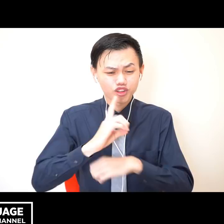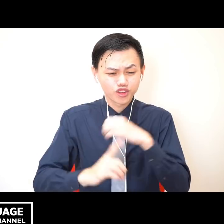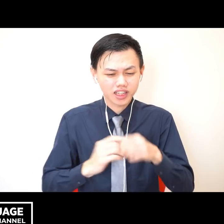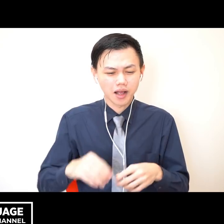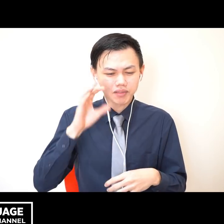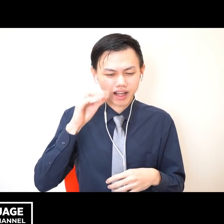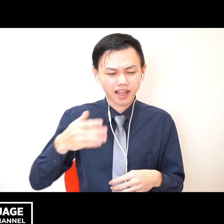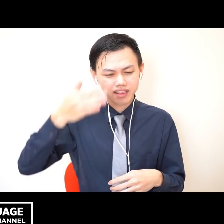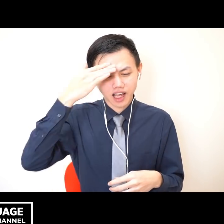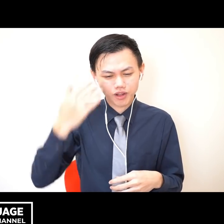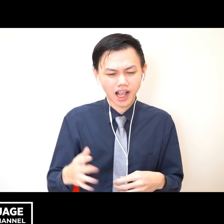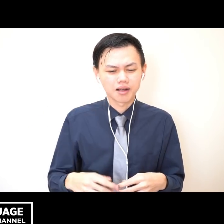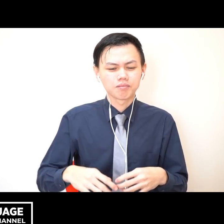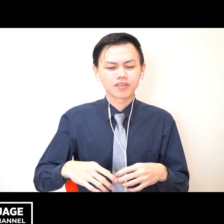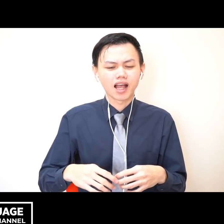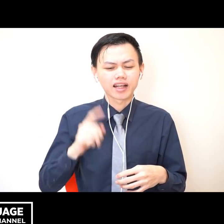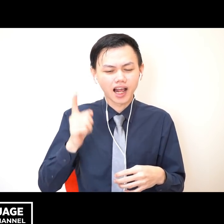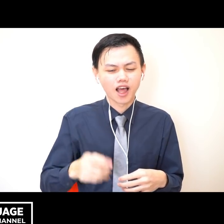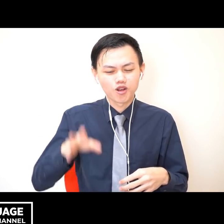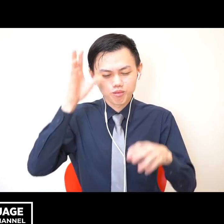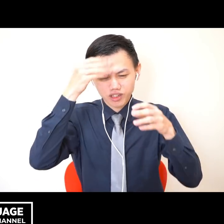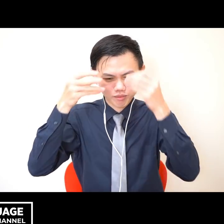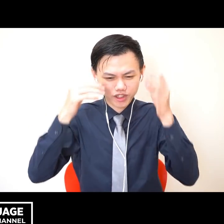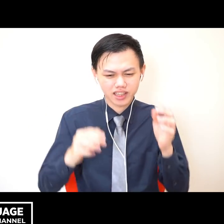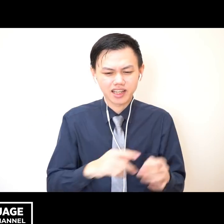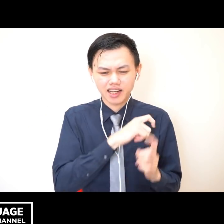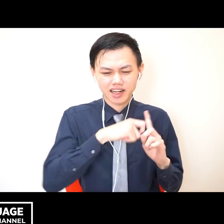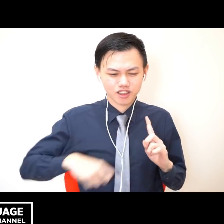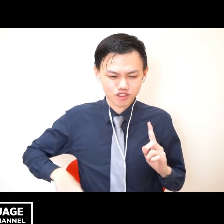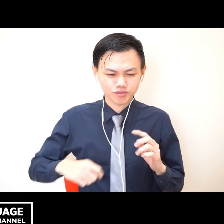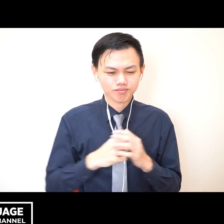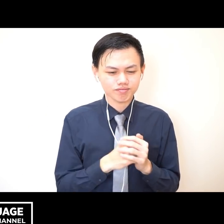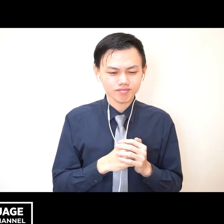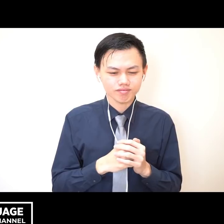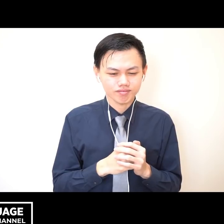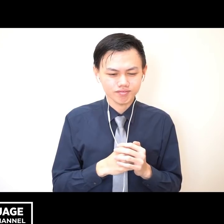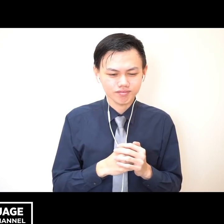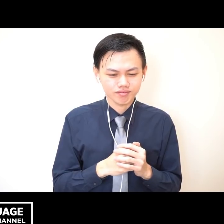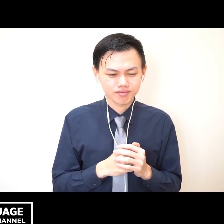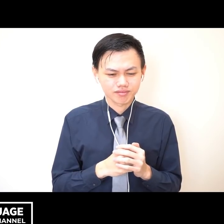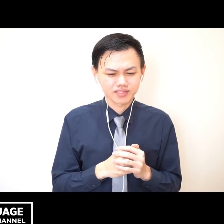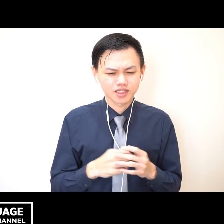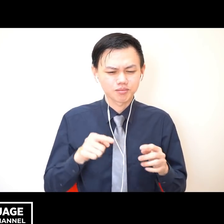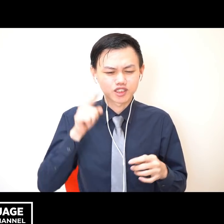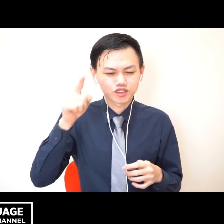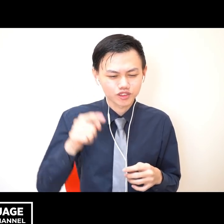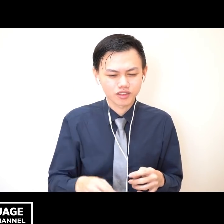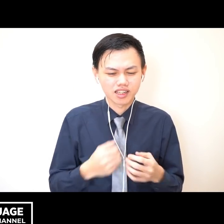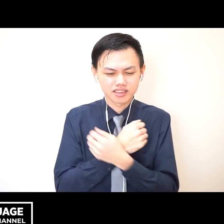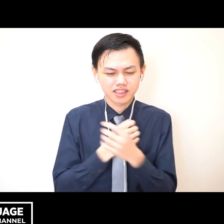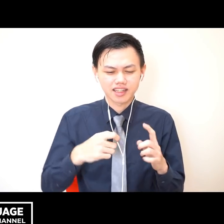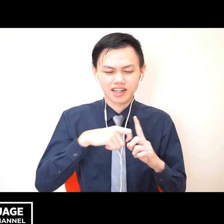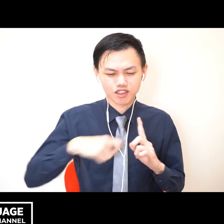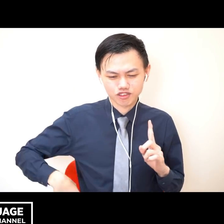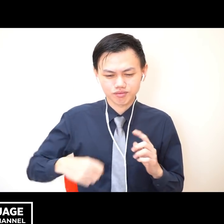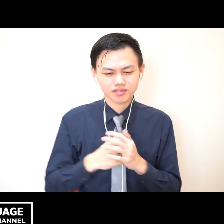kita harus menunjukkan kasih Kristus yang sebenarnya. Saat ini semua gedung gereja tidak lagi